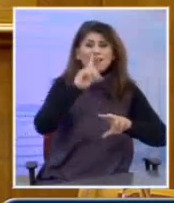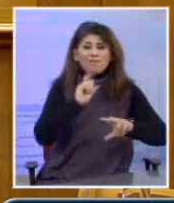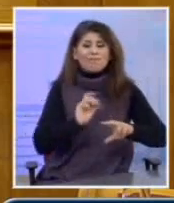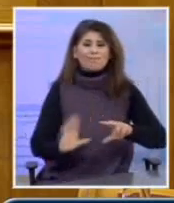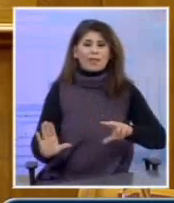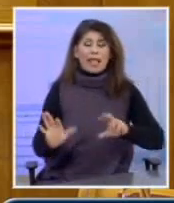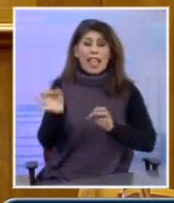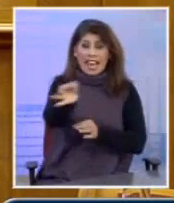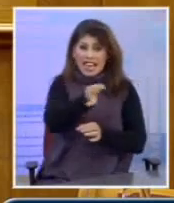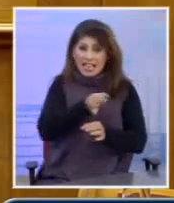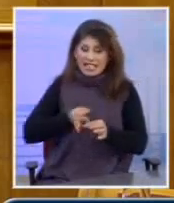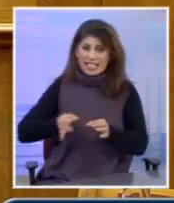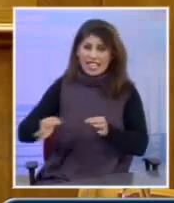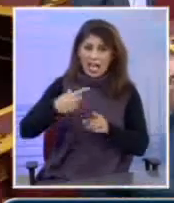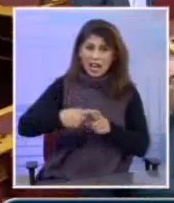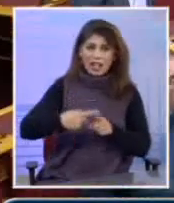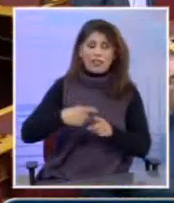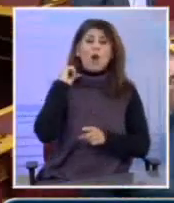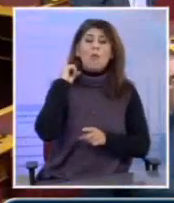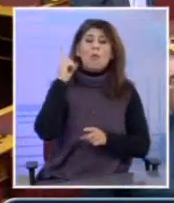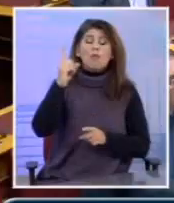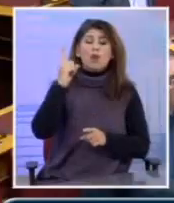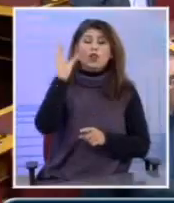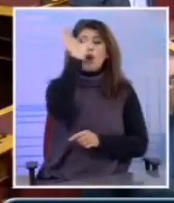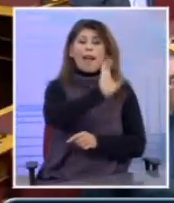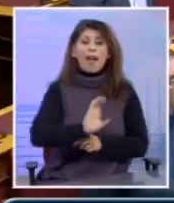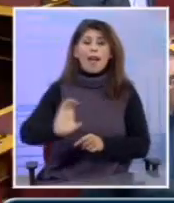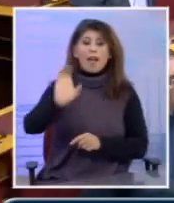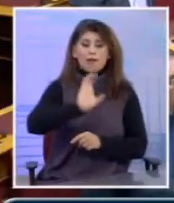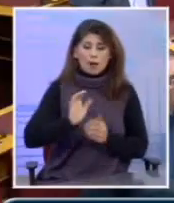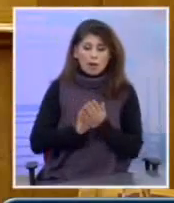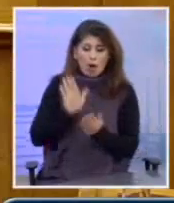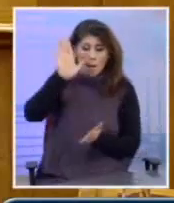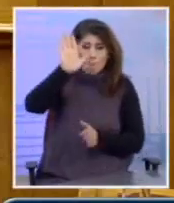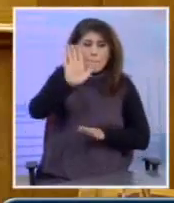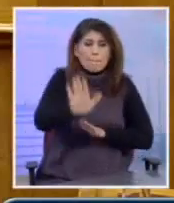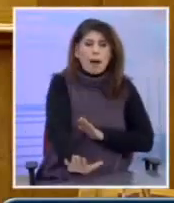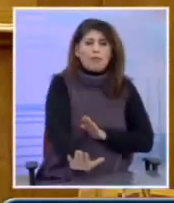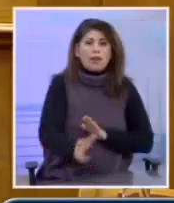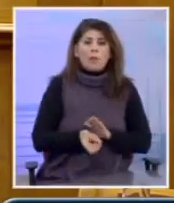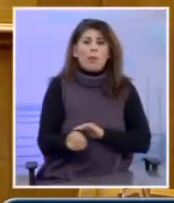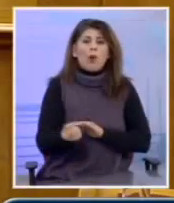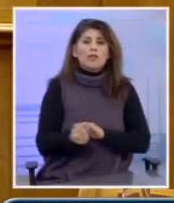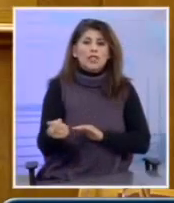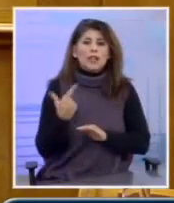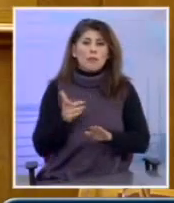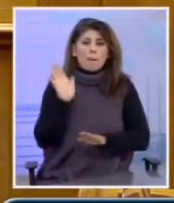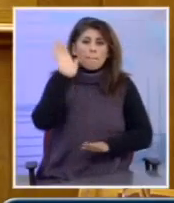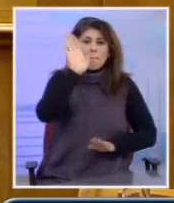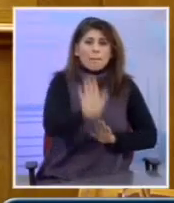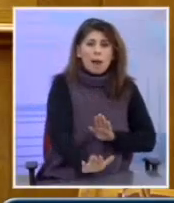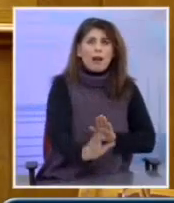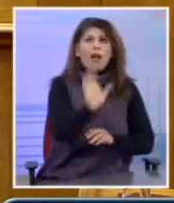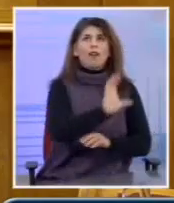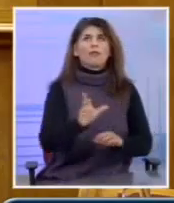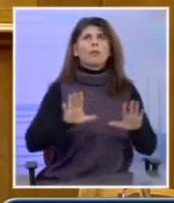Τα νησιά μας είναι το πρώτο ευρωπαϊκό έδαφος που βρίσκουν οι πρόσφυγες με